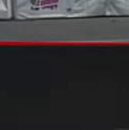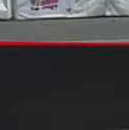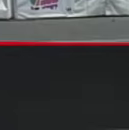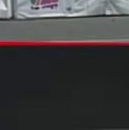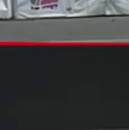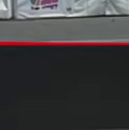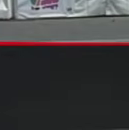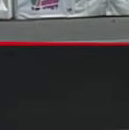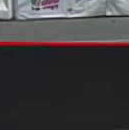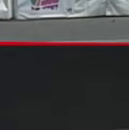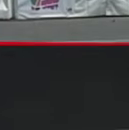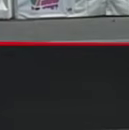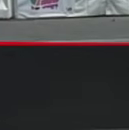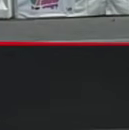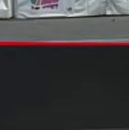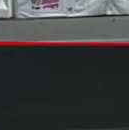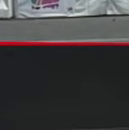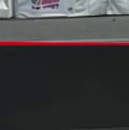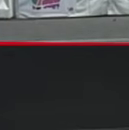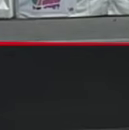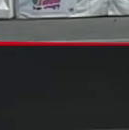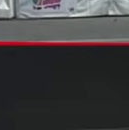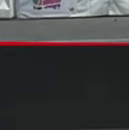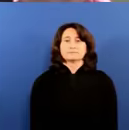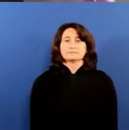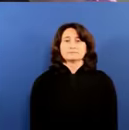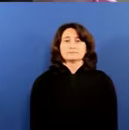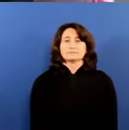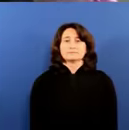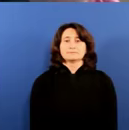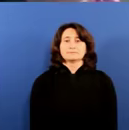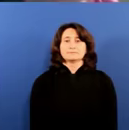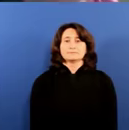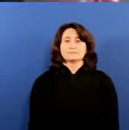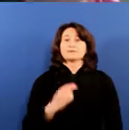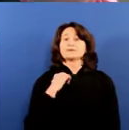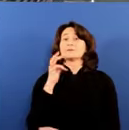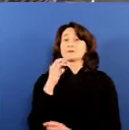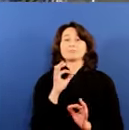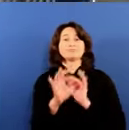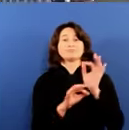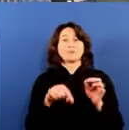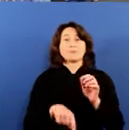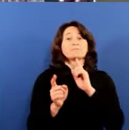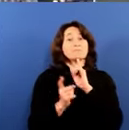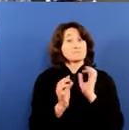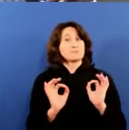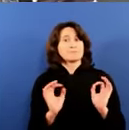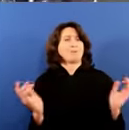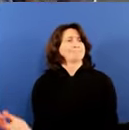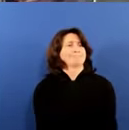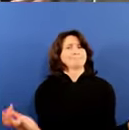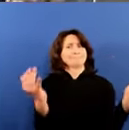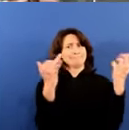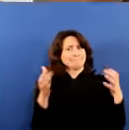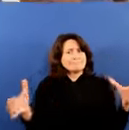Bizkaiko Foru Aldundiak Bilbon egingo du Bizkaiko emakume elkarteen 10. azoka. Deialdia maiatzaren 30 eta